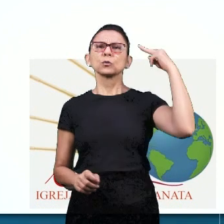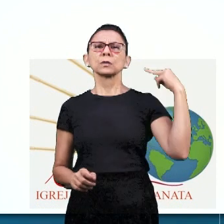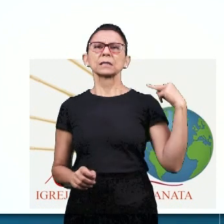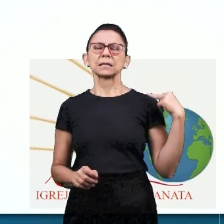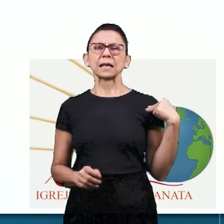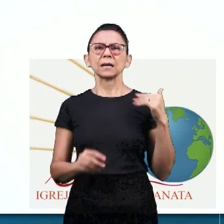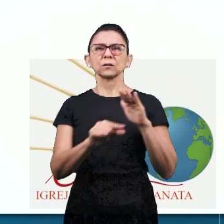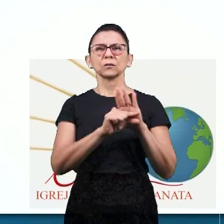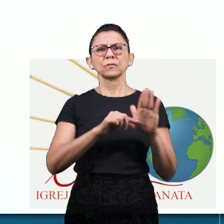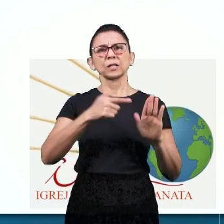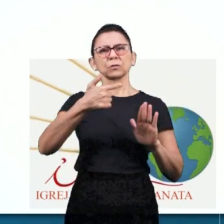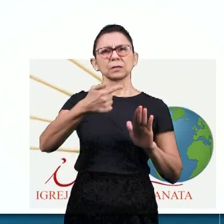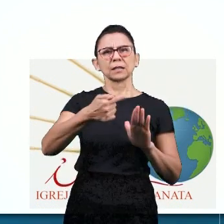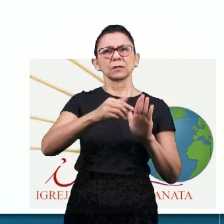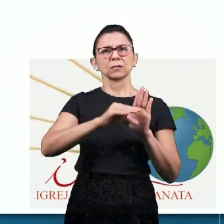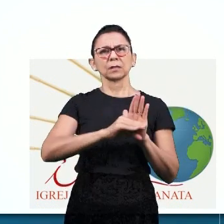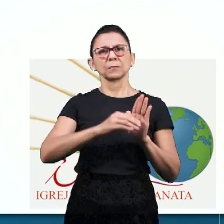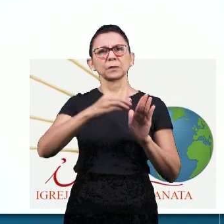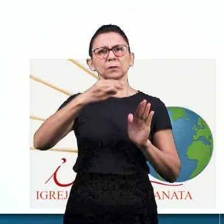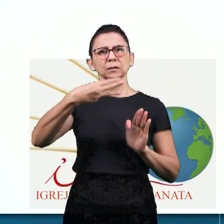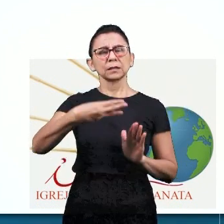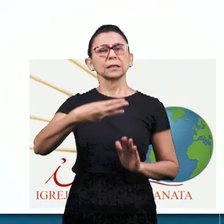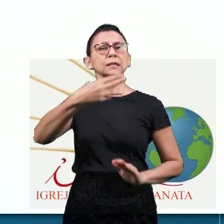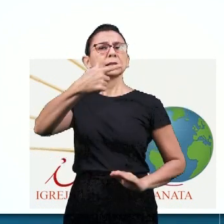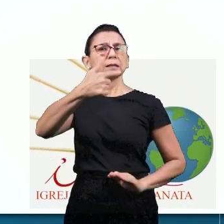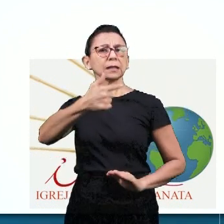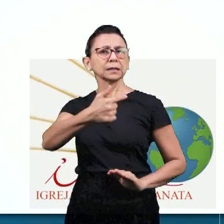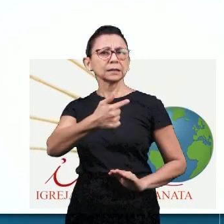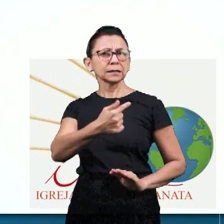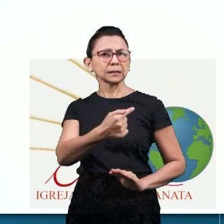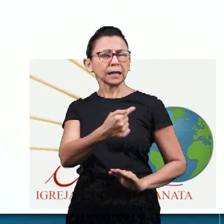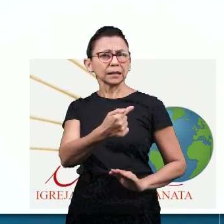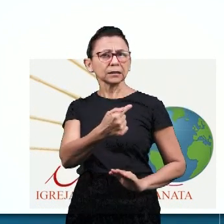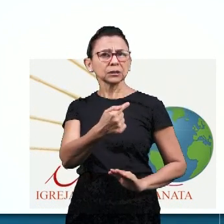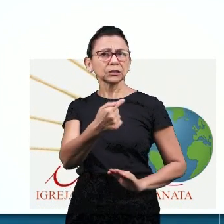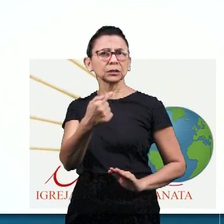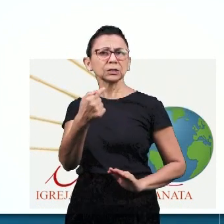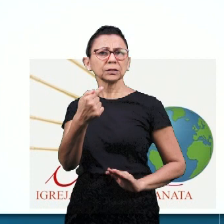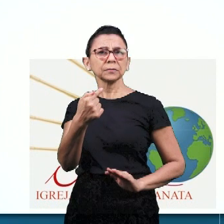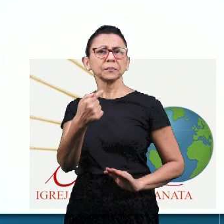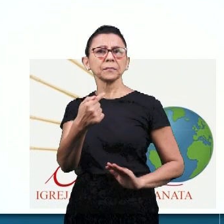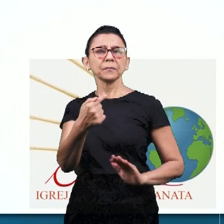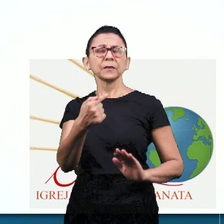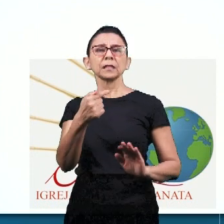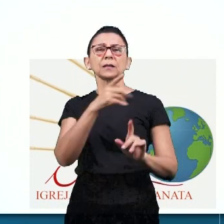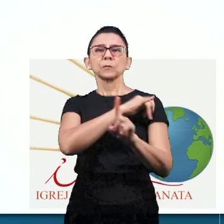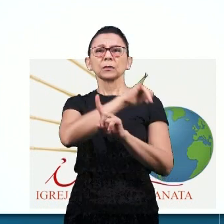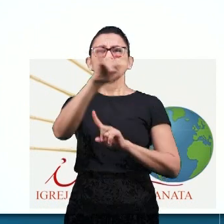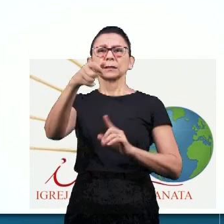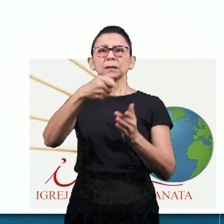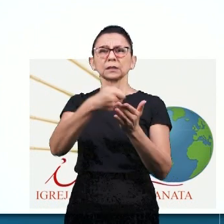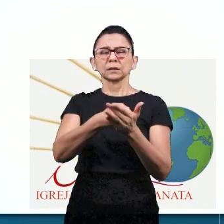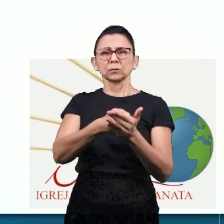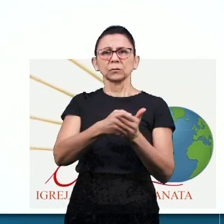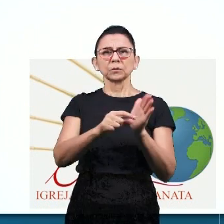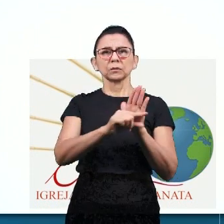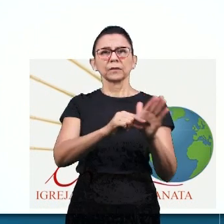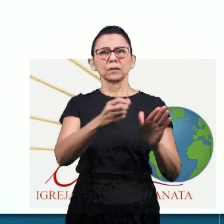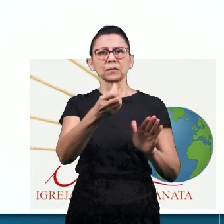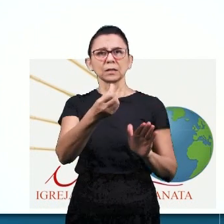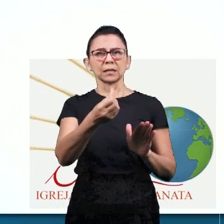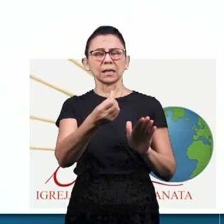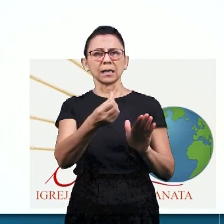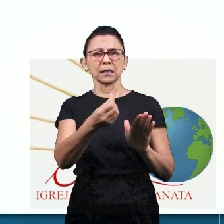au chapitre 37, qui s'accomplit au verset 6, au chapitre 42, dans le livre de